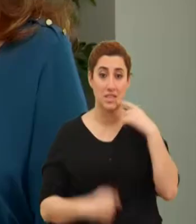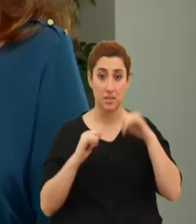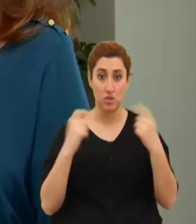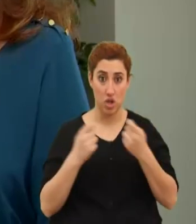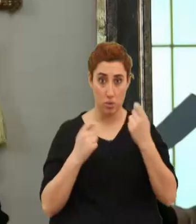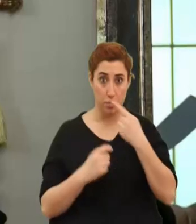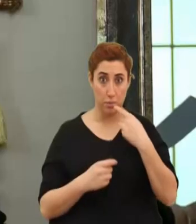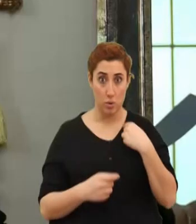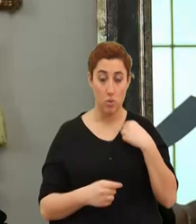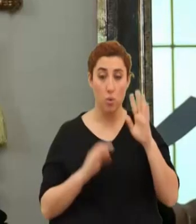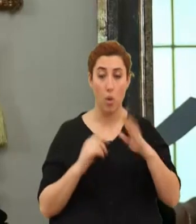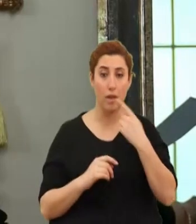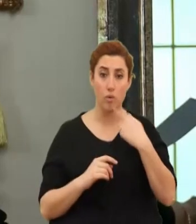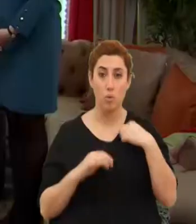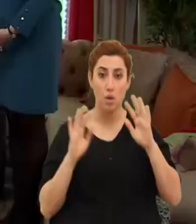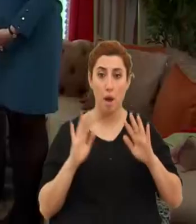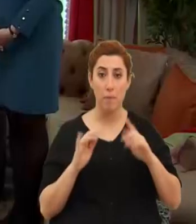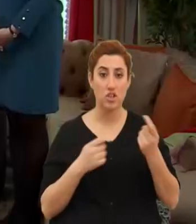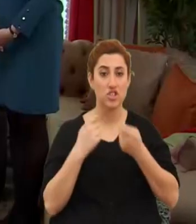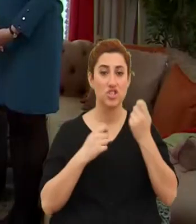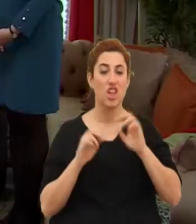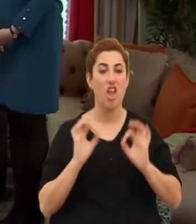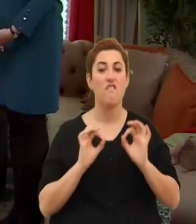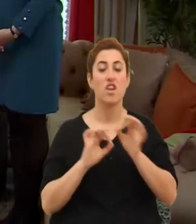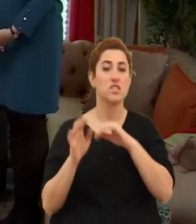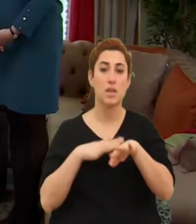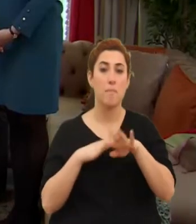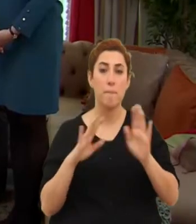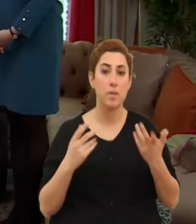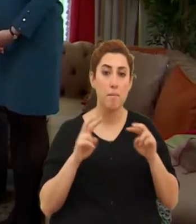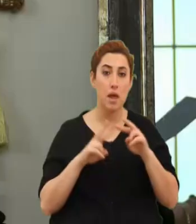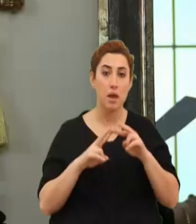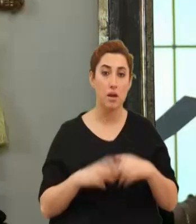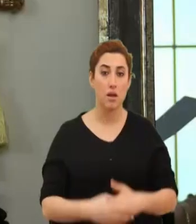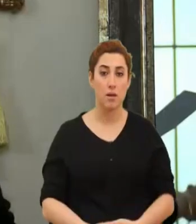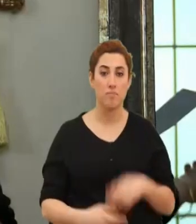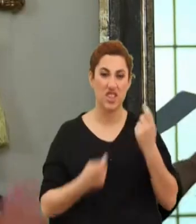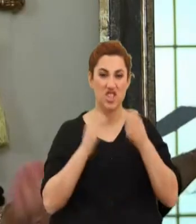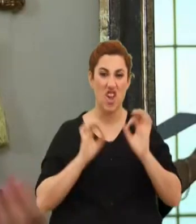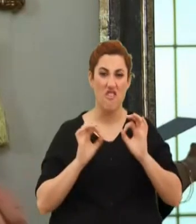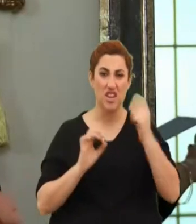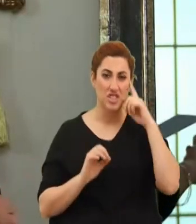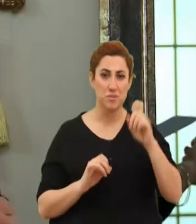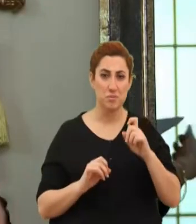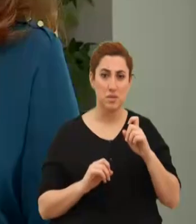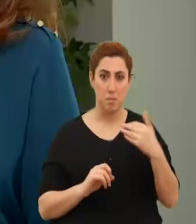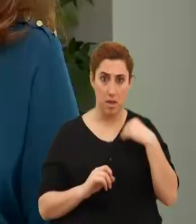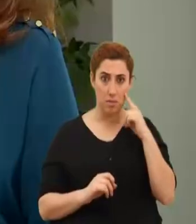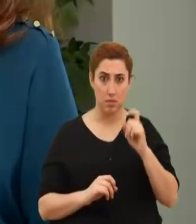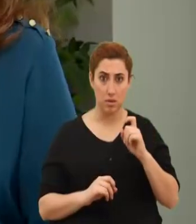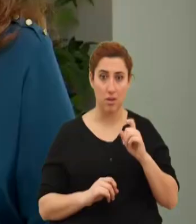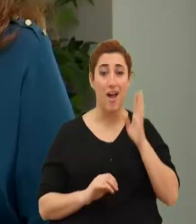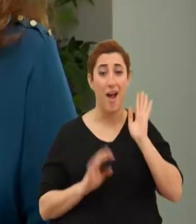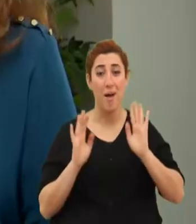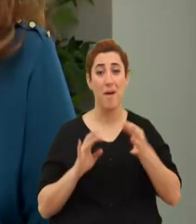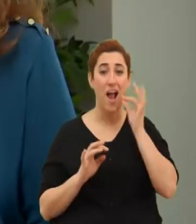Eskisi gibi çalışıyorum diyorsun. Öyle diyorsun ama bu iş yavaşlatmalar ne oluyor peki Mary'e? İş yavaşlatma mı? Be mi?